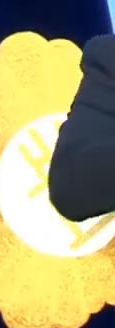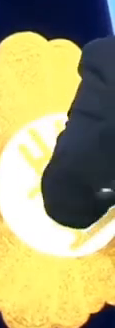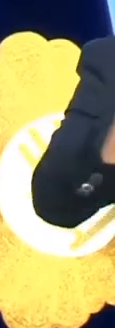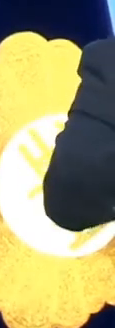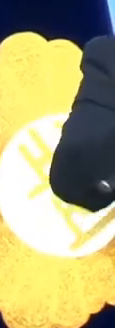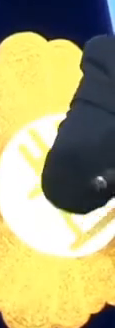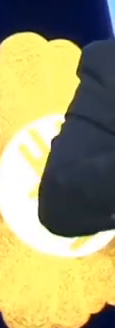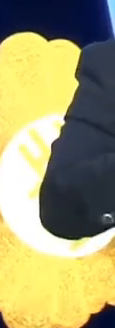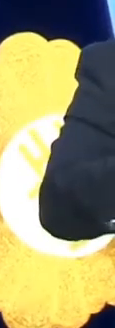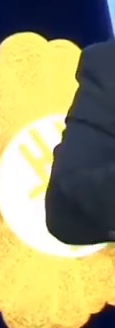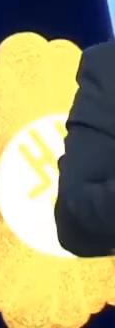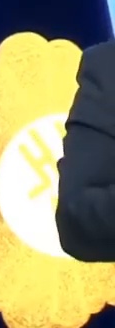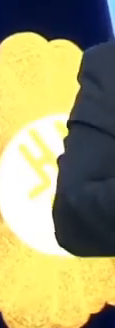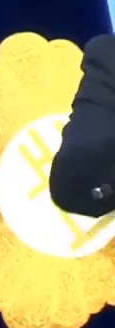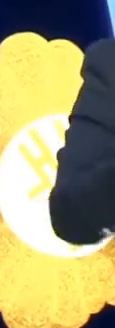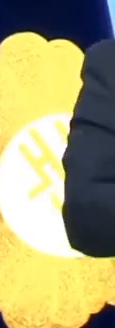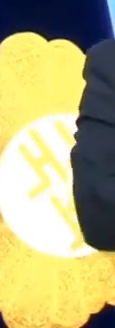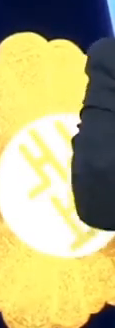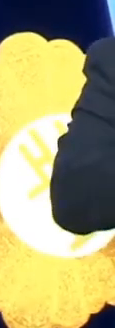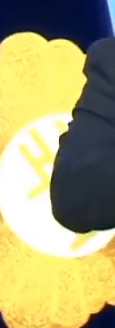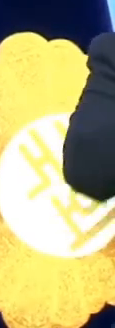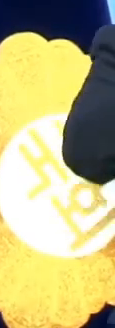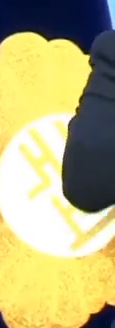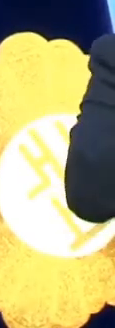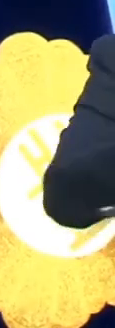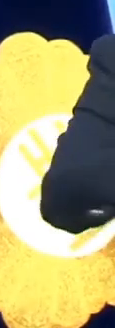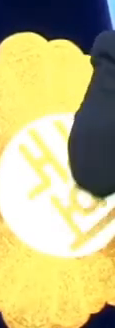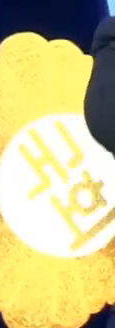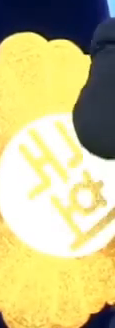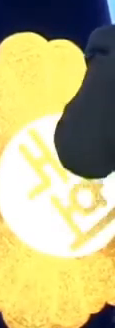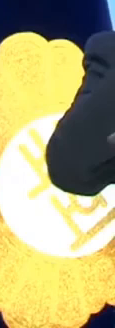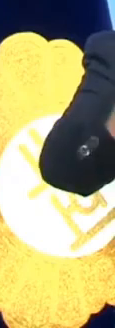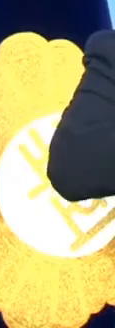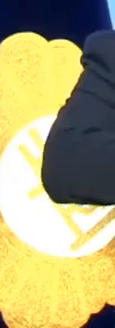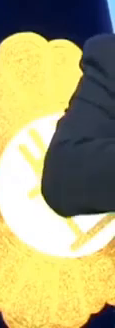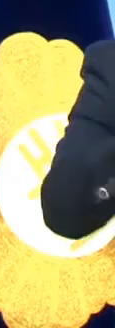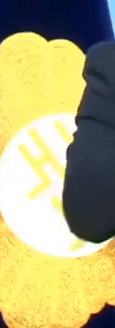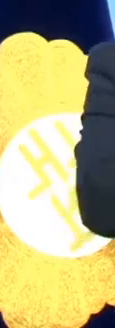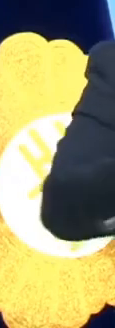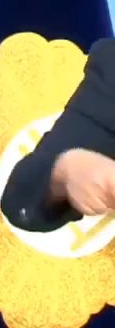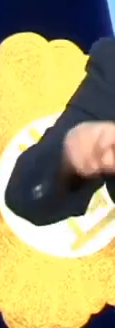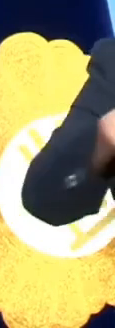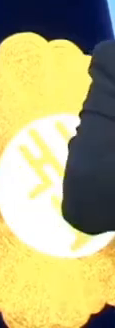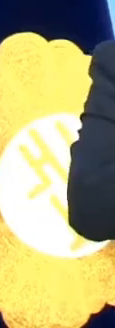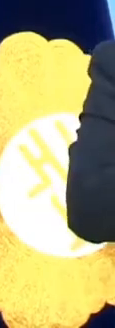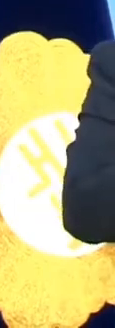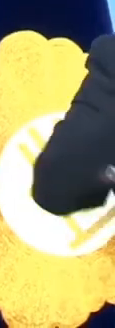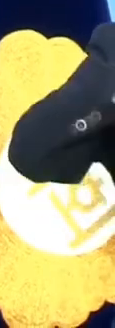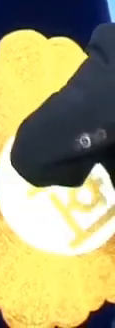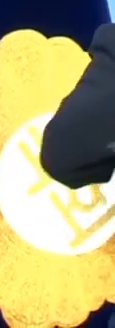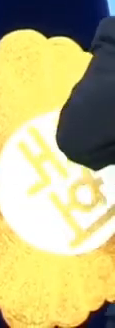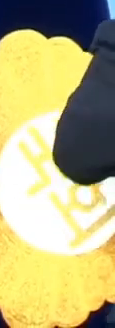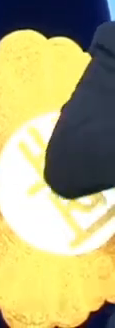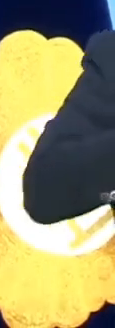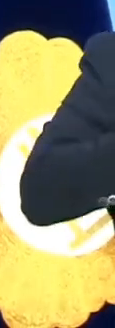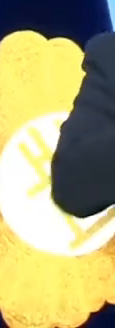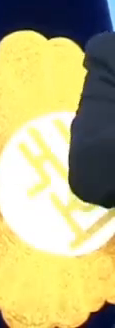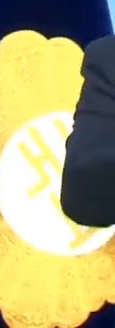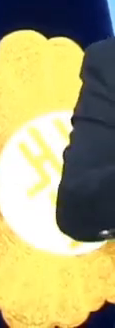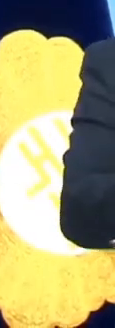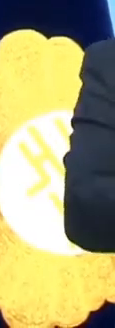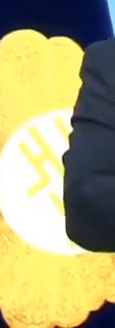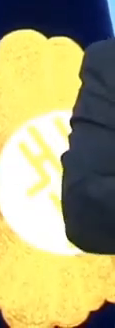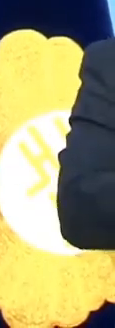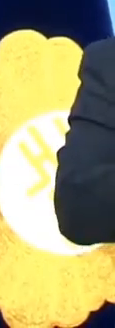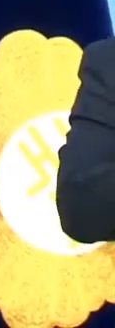상점가 육성을 위한 특별법 개정안 등 청년의 경제 활동을 지원하기 위한 세 건의 법안이 발의 되었습니다